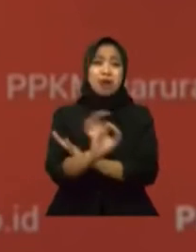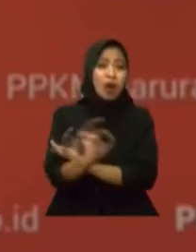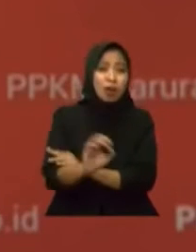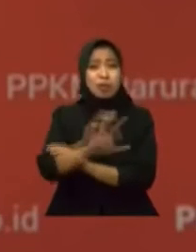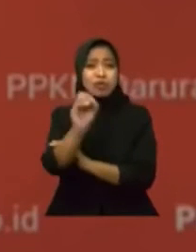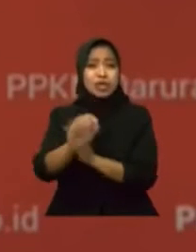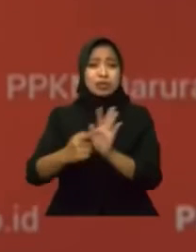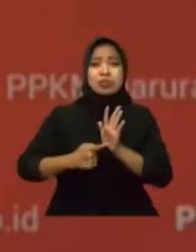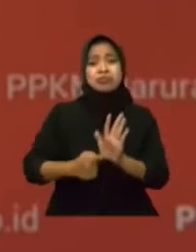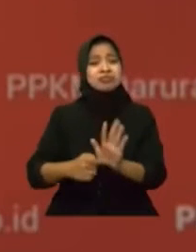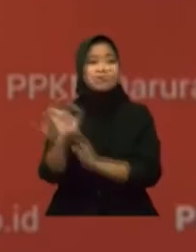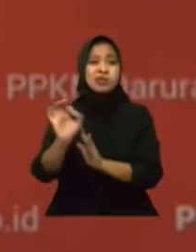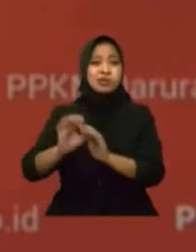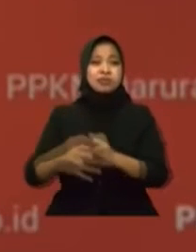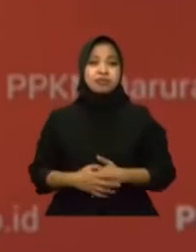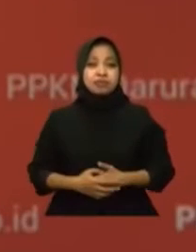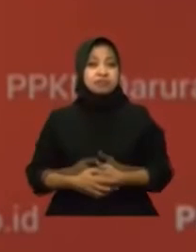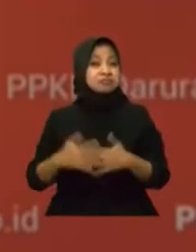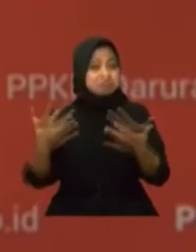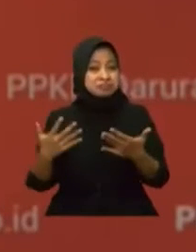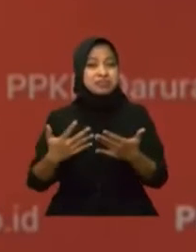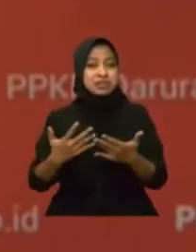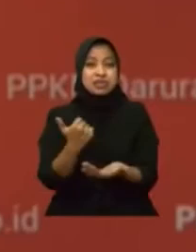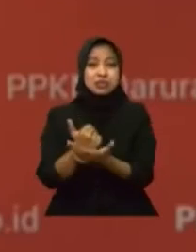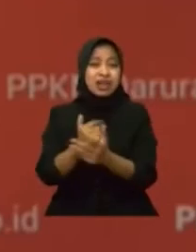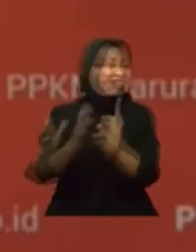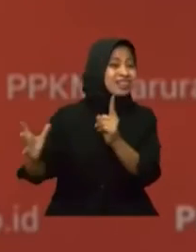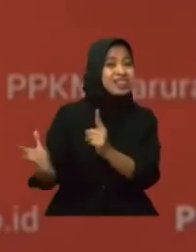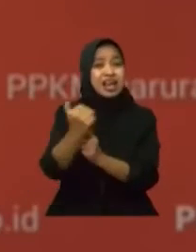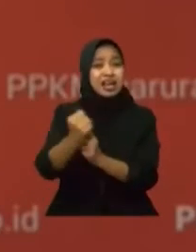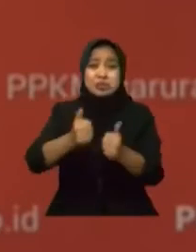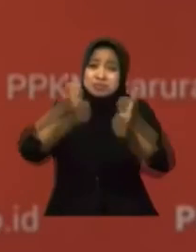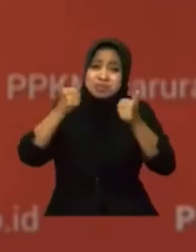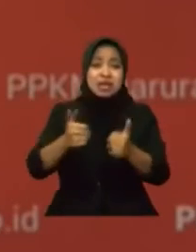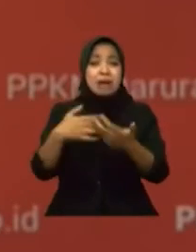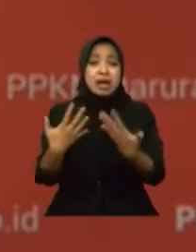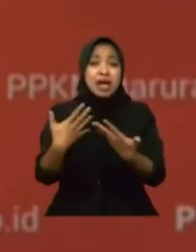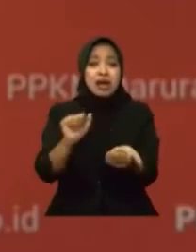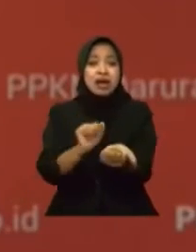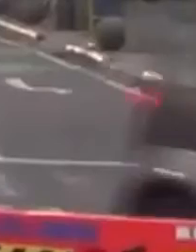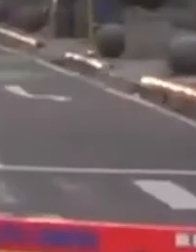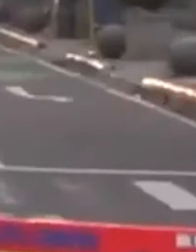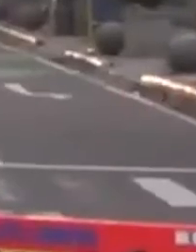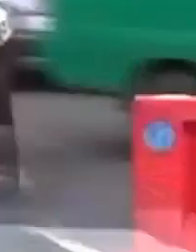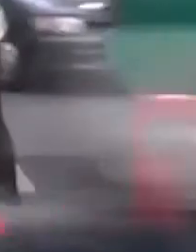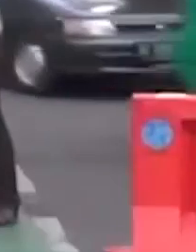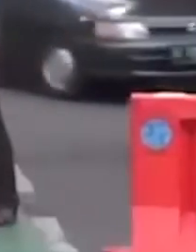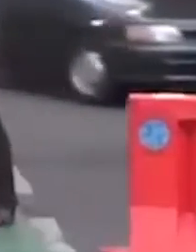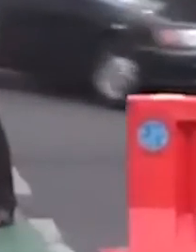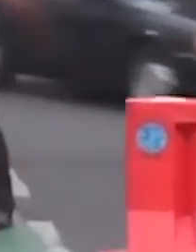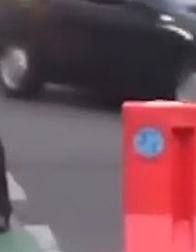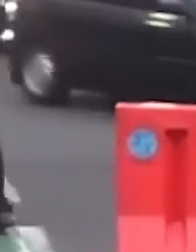sebanyak 50%. Angka yang harus kita capai untuk menurunkan penularan. Ia pun